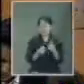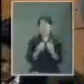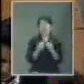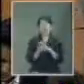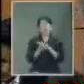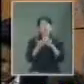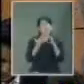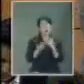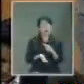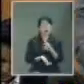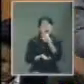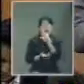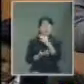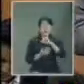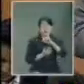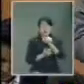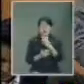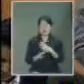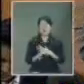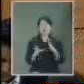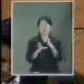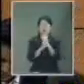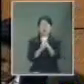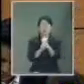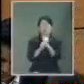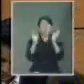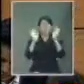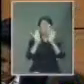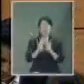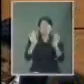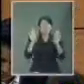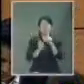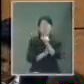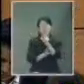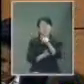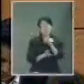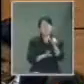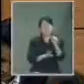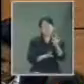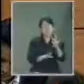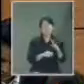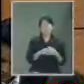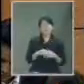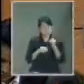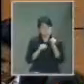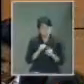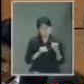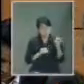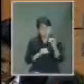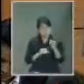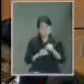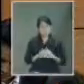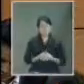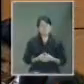สัมมนา23 24ไม่เท่านั้นครับไม่เท่านั้นนะฮะทำไมรู้ไหมครับ